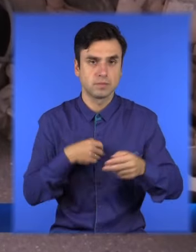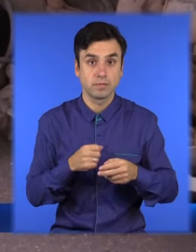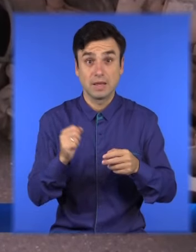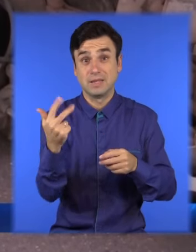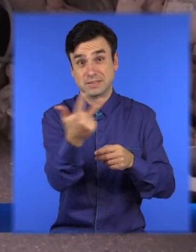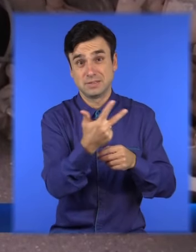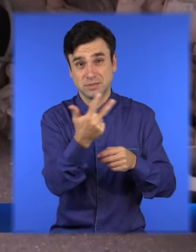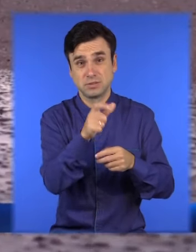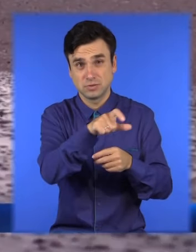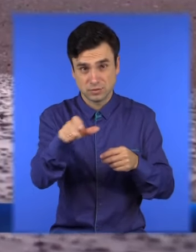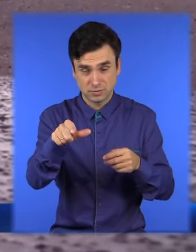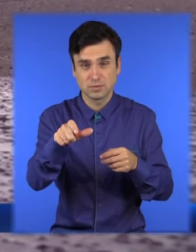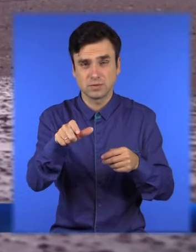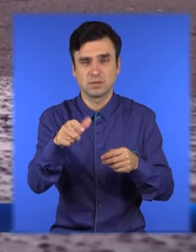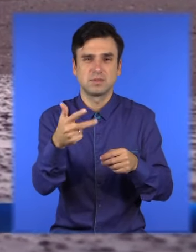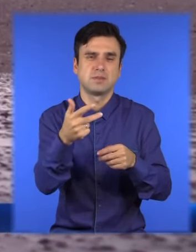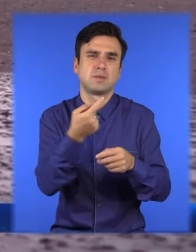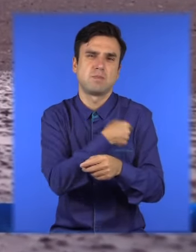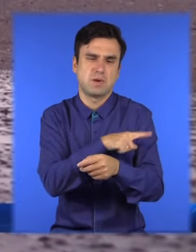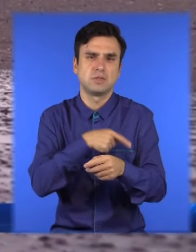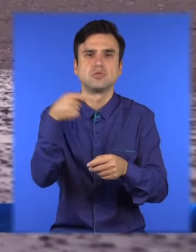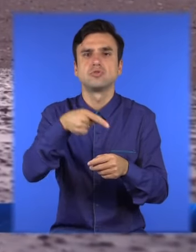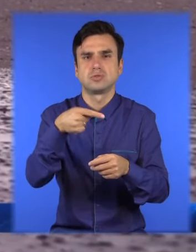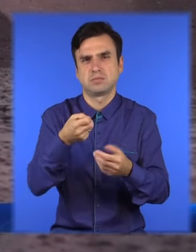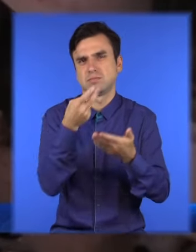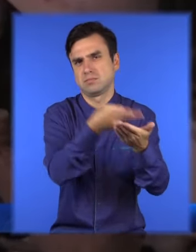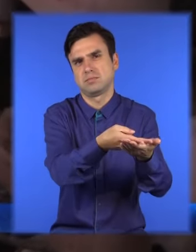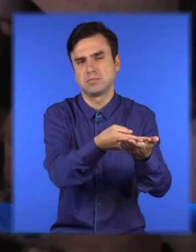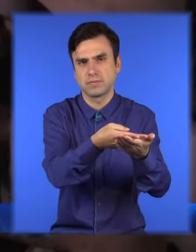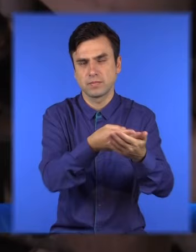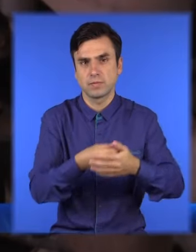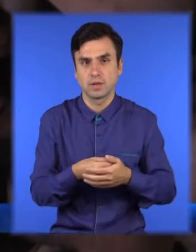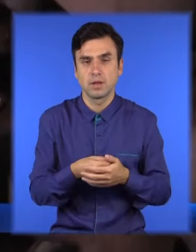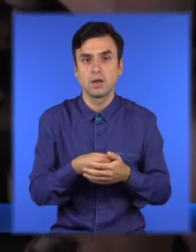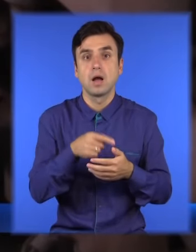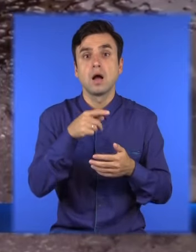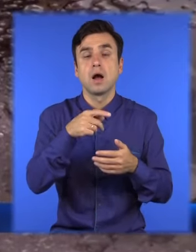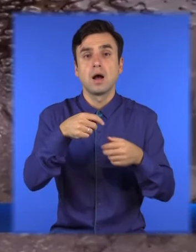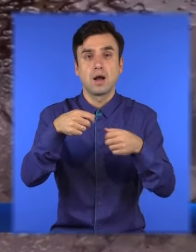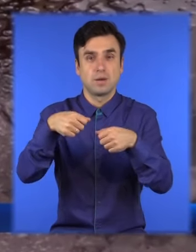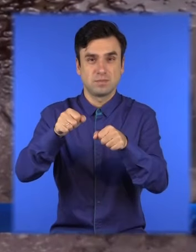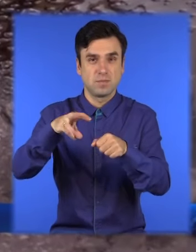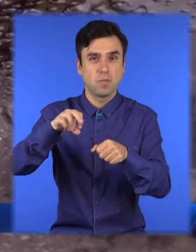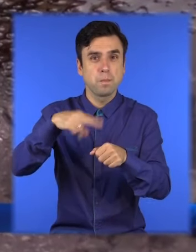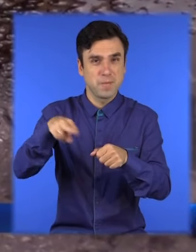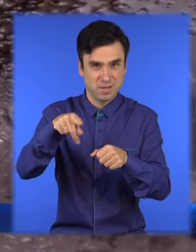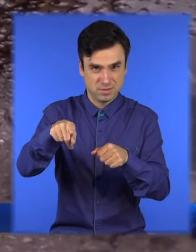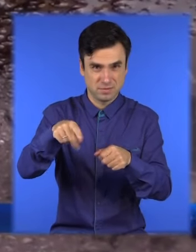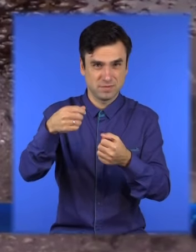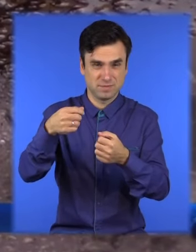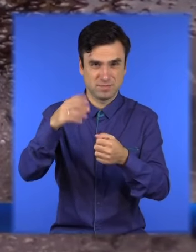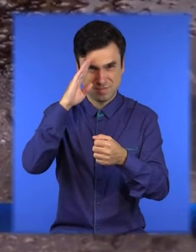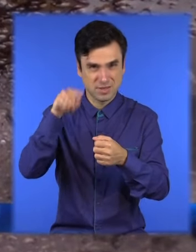Усіх трьох учасників аварії після зіткнення відправили до тисячки, а керманича мопеда вже наступного дня перевели до 5-ї міськлікарні. Це